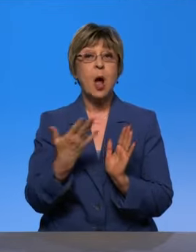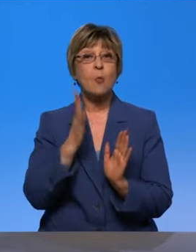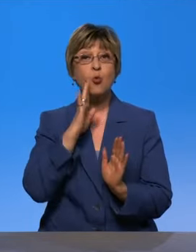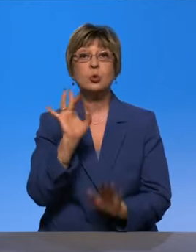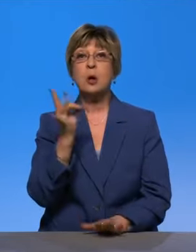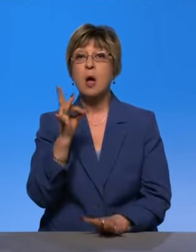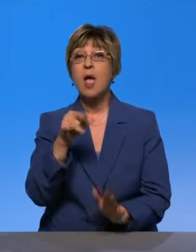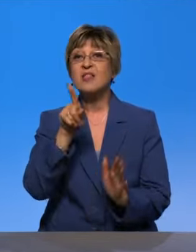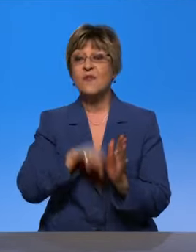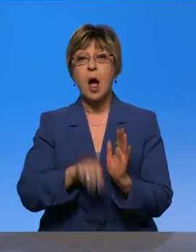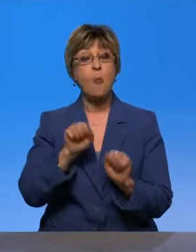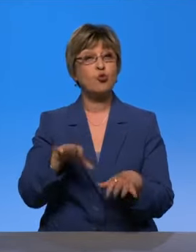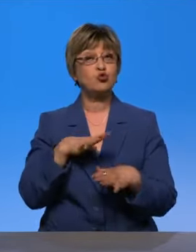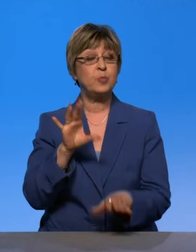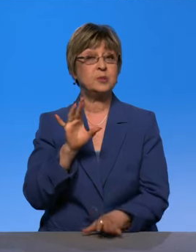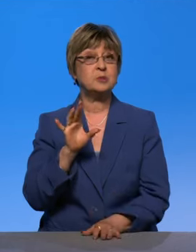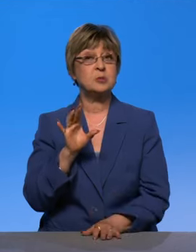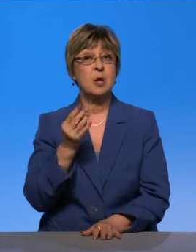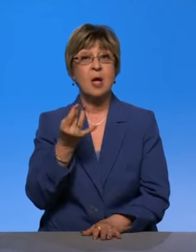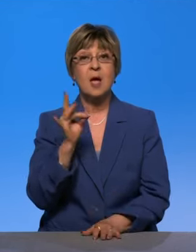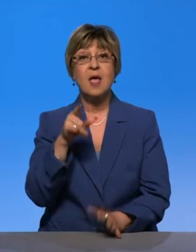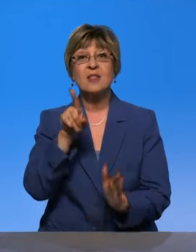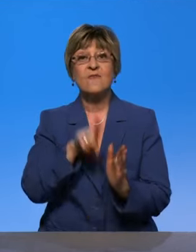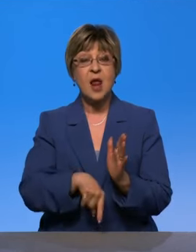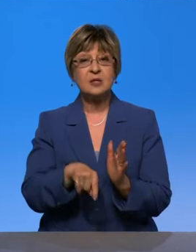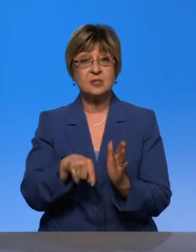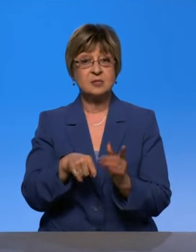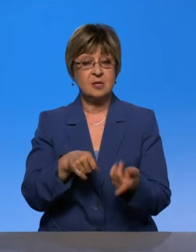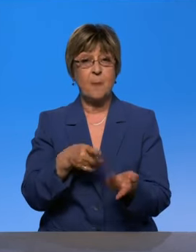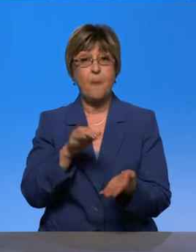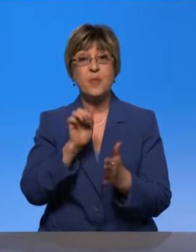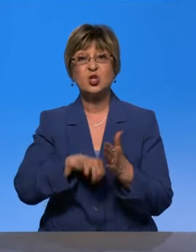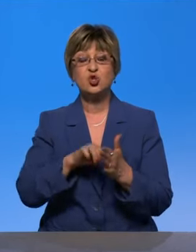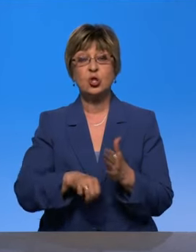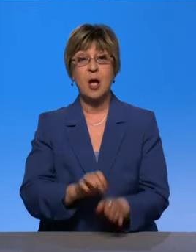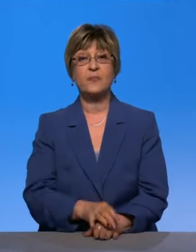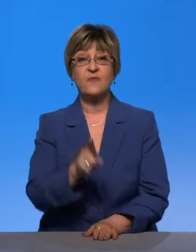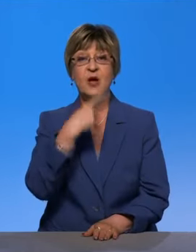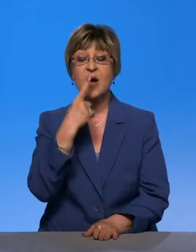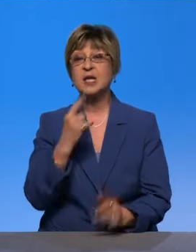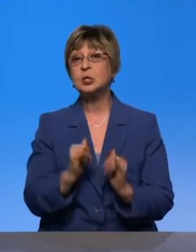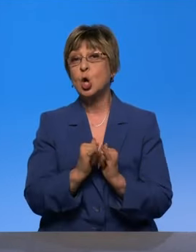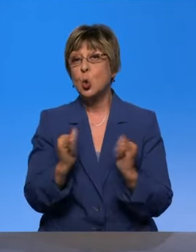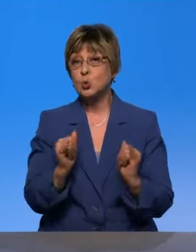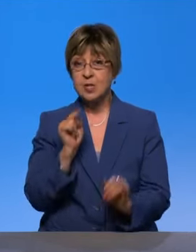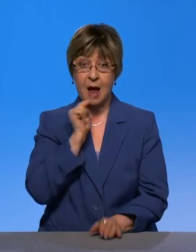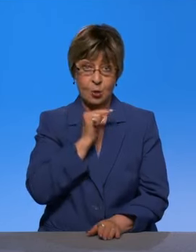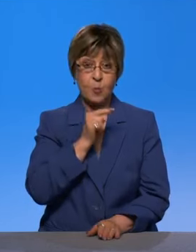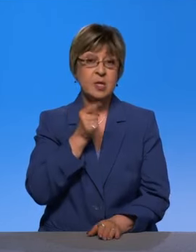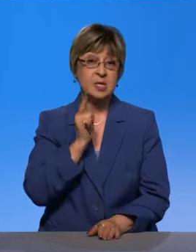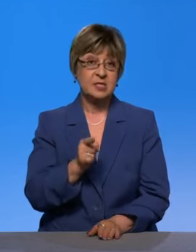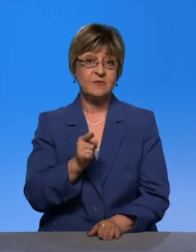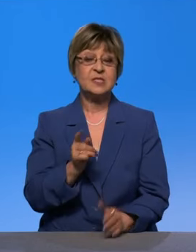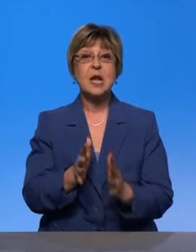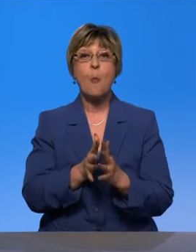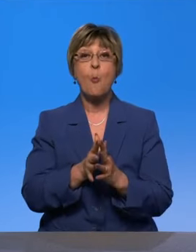А может, инфляция-то все это дело и подъезд? Вы сказали о росте экономики. Действительно, он получился даже